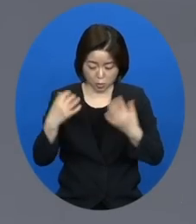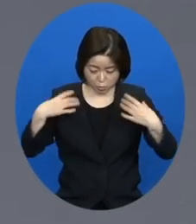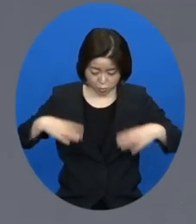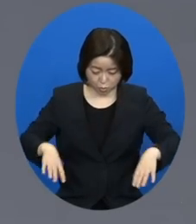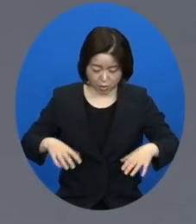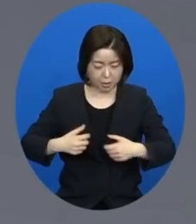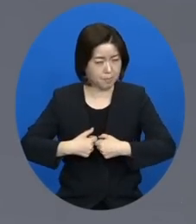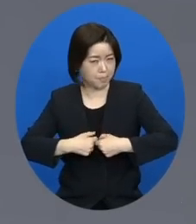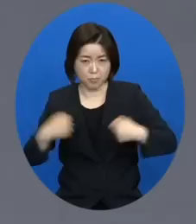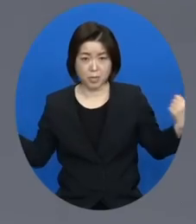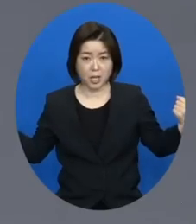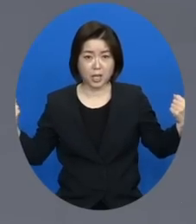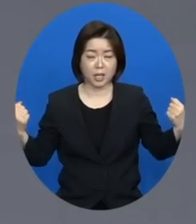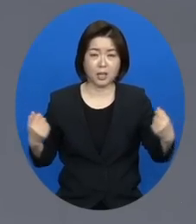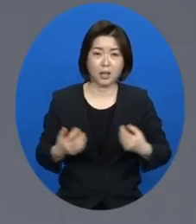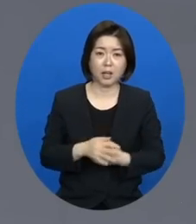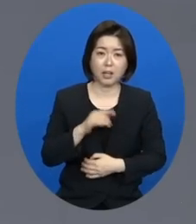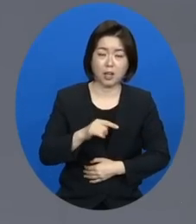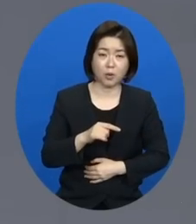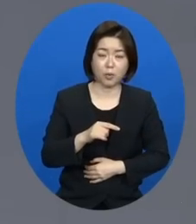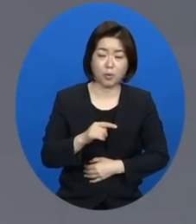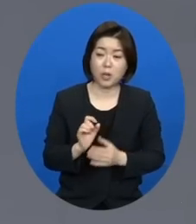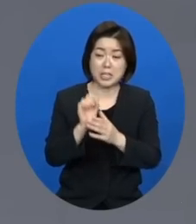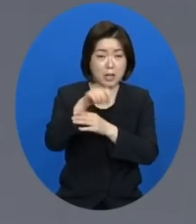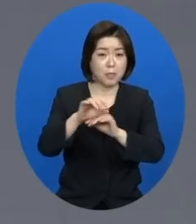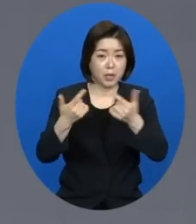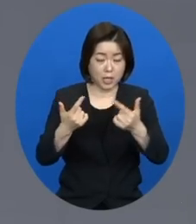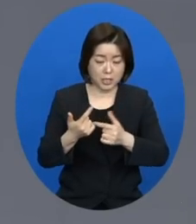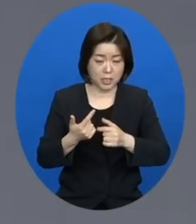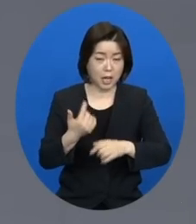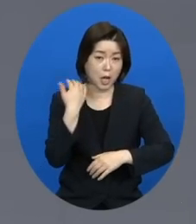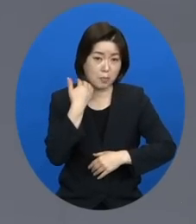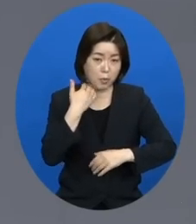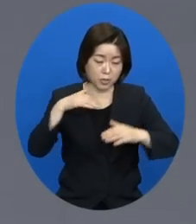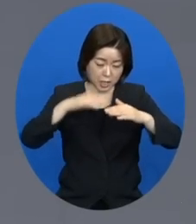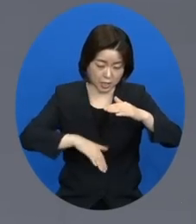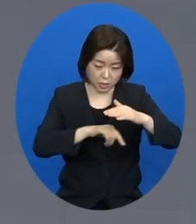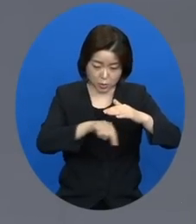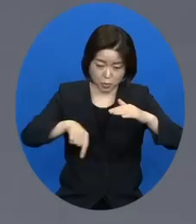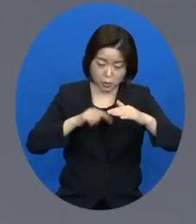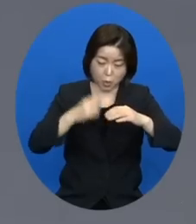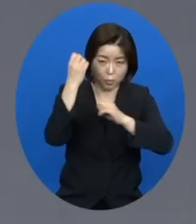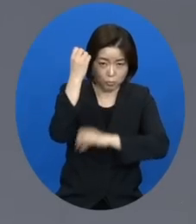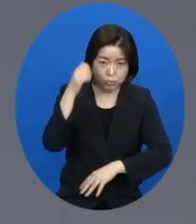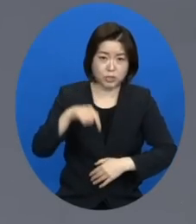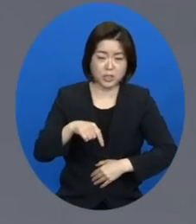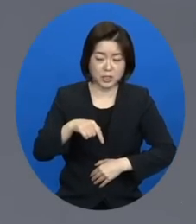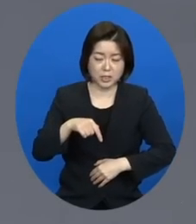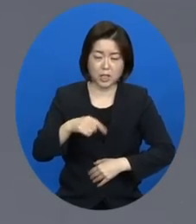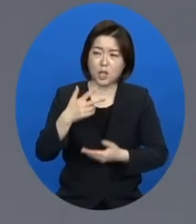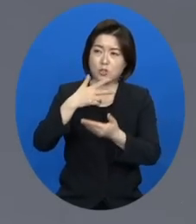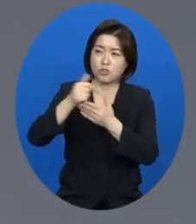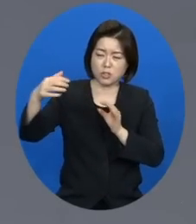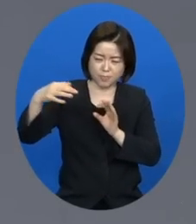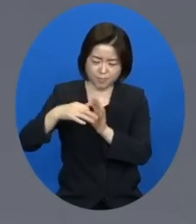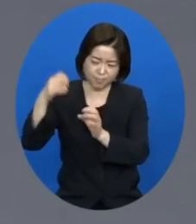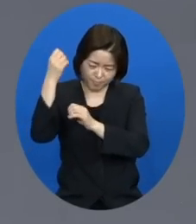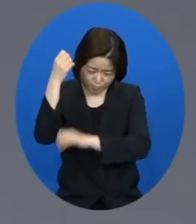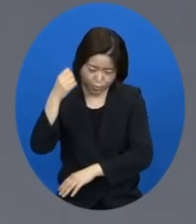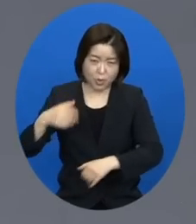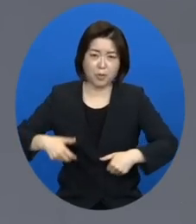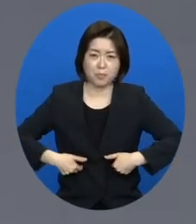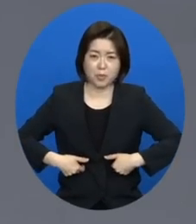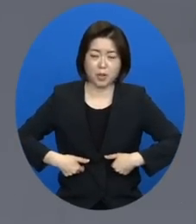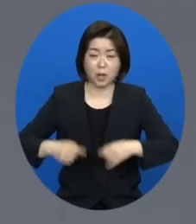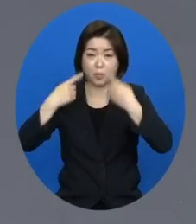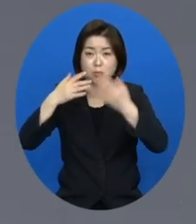왜냐하면 지금은 열매가 아니라 보이지 않는 영역, 바로 그 뿌리가 깊숙이 주님께 내려가야 할 때라고 하나님 분명히 알고